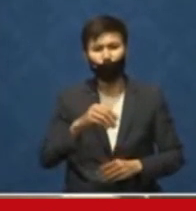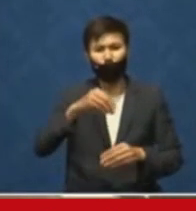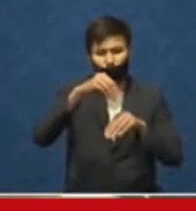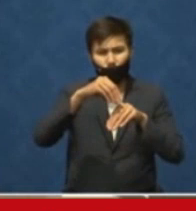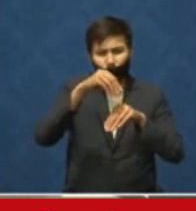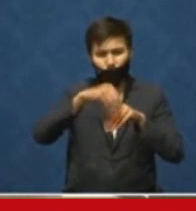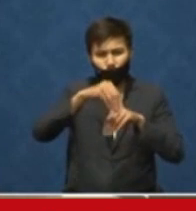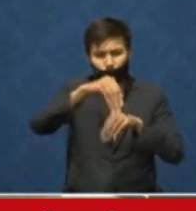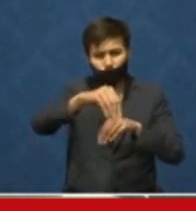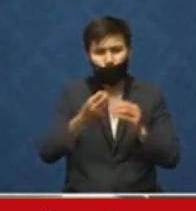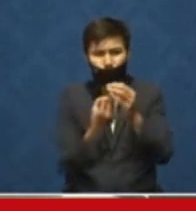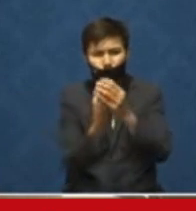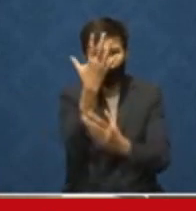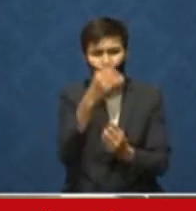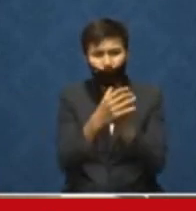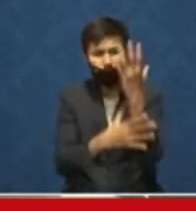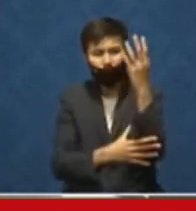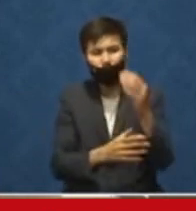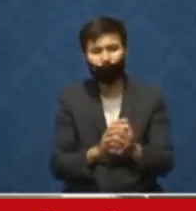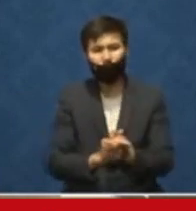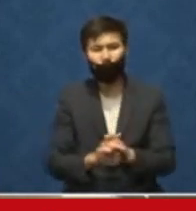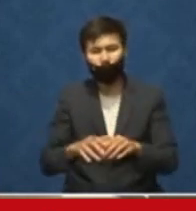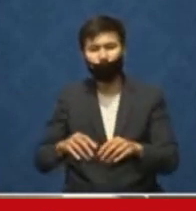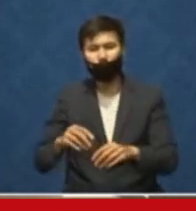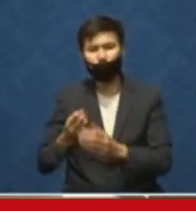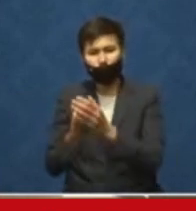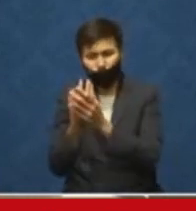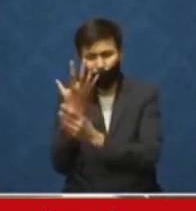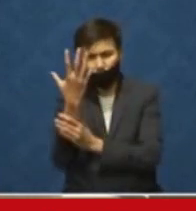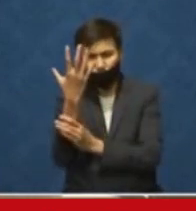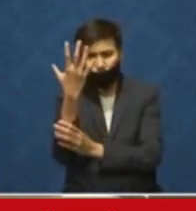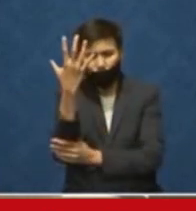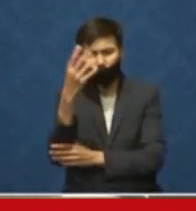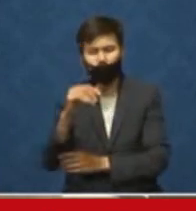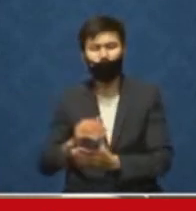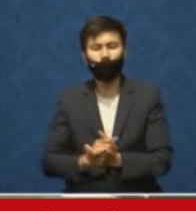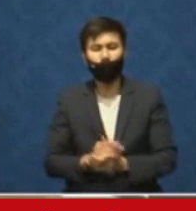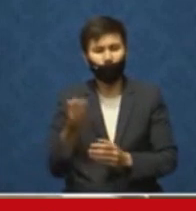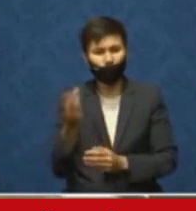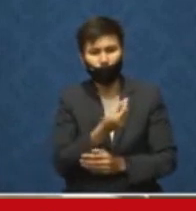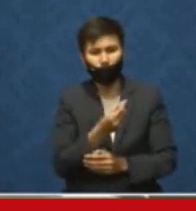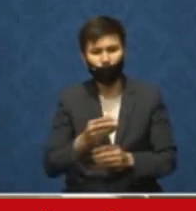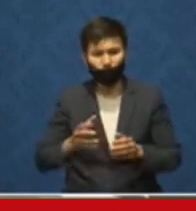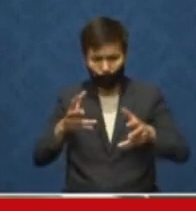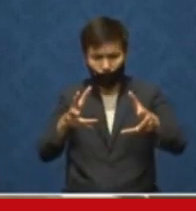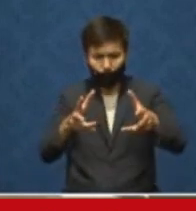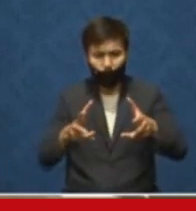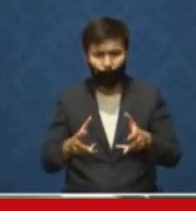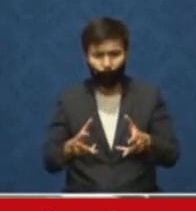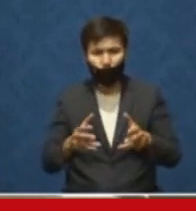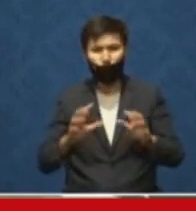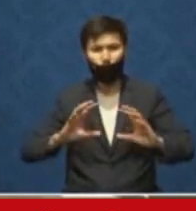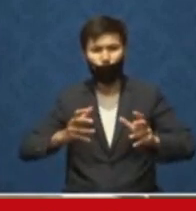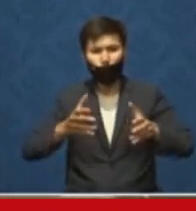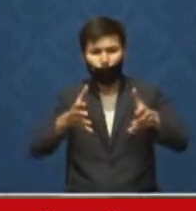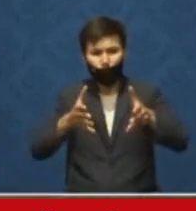แบ่งมาบ้างให้ชุมชนเกิดโรงไฟฟ้าหมอเขาจะได้ปลูกต้นน้องต้นไม้รดพื้นที่ทำนาลดพื้นที่ปลูกอ้อย